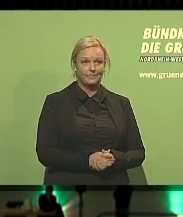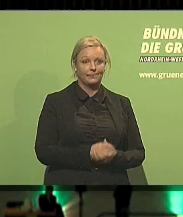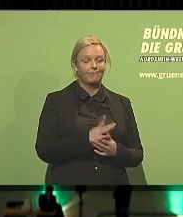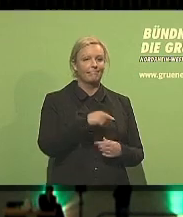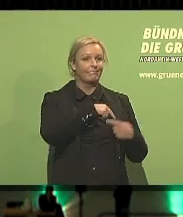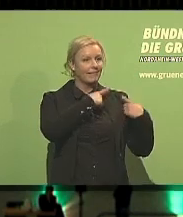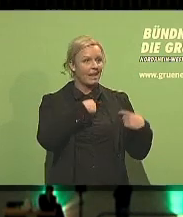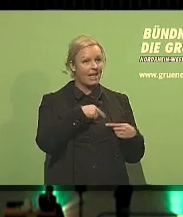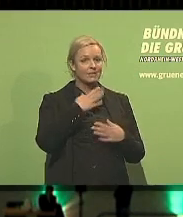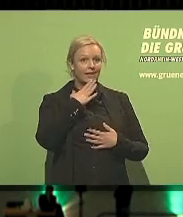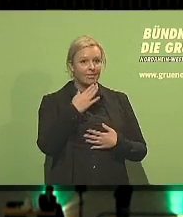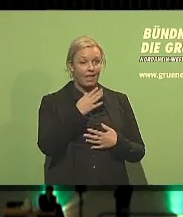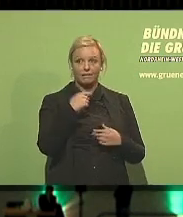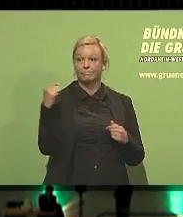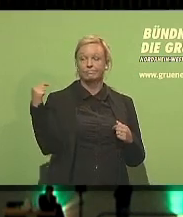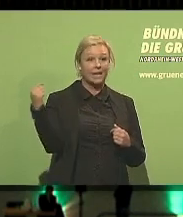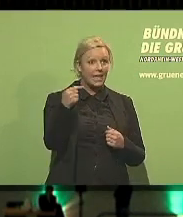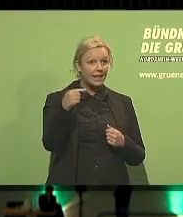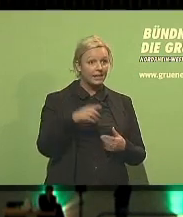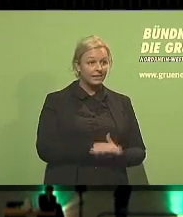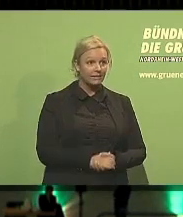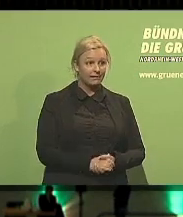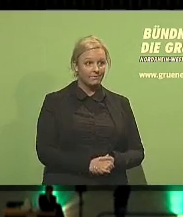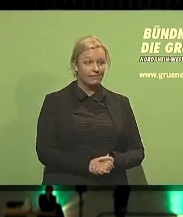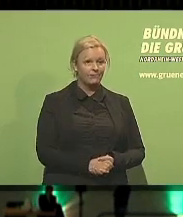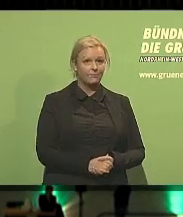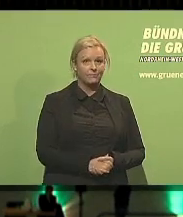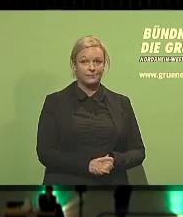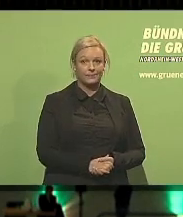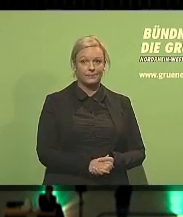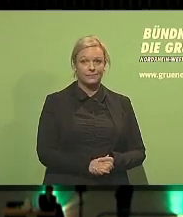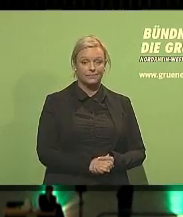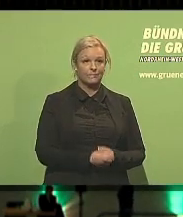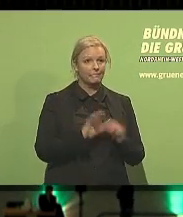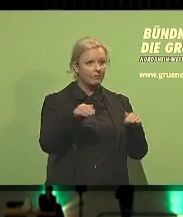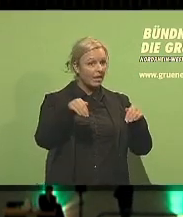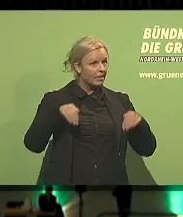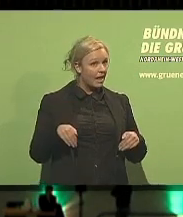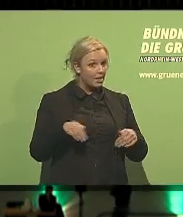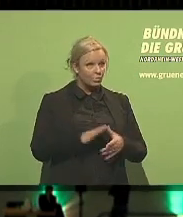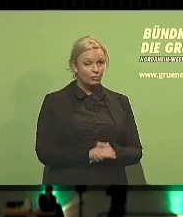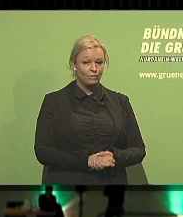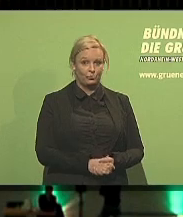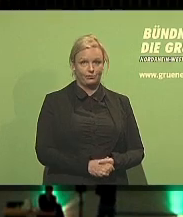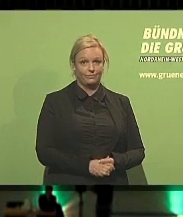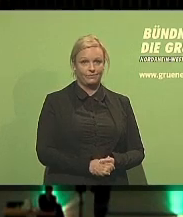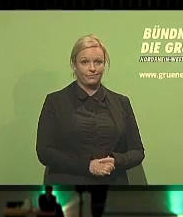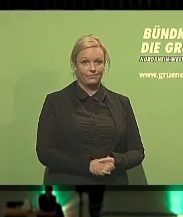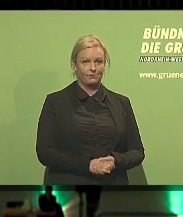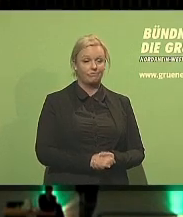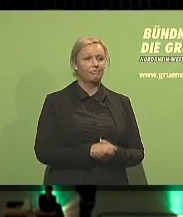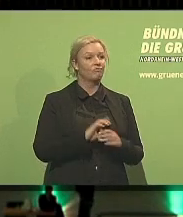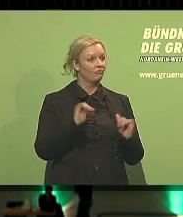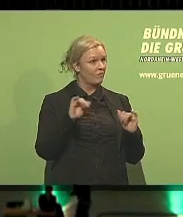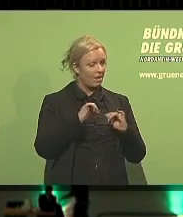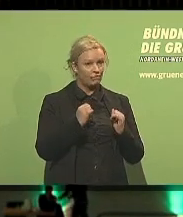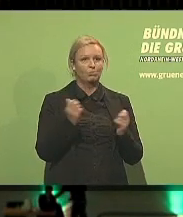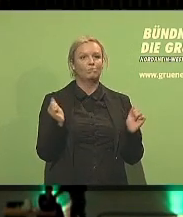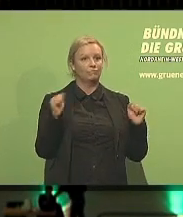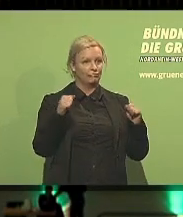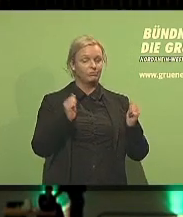Herzlichen Dank. Stimmt jemand gegen die Tagesordnung? Gibt es Enthaltungen? Einstimmig so